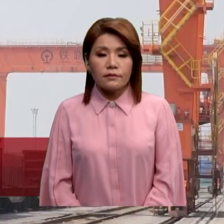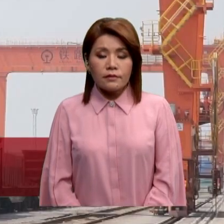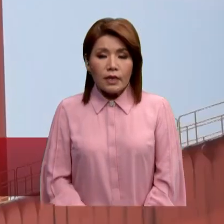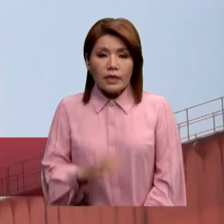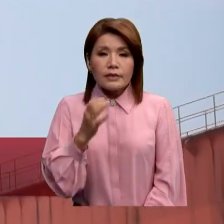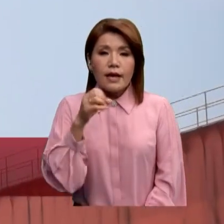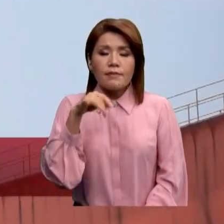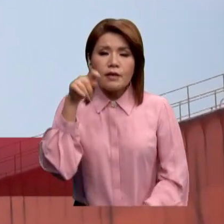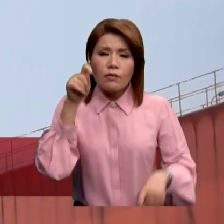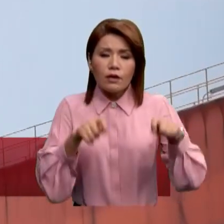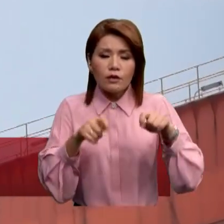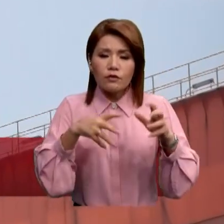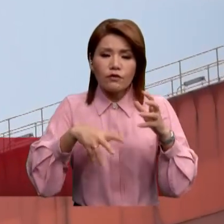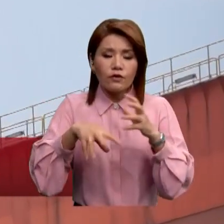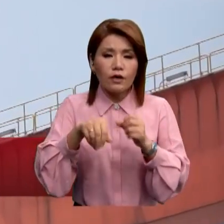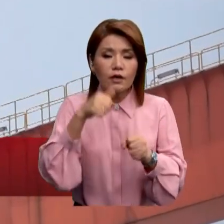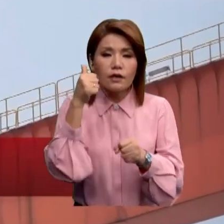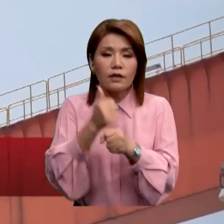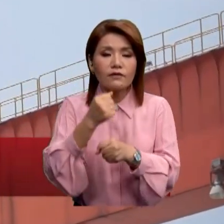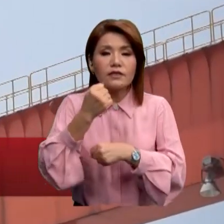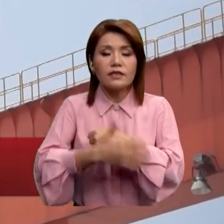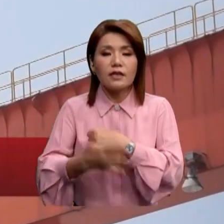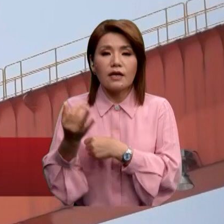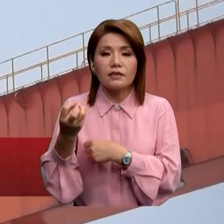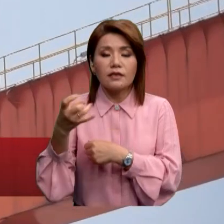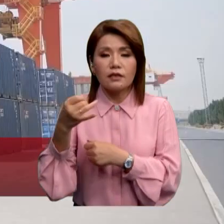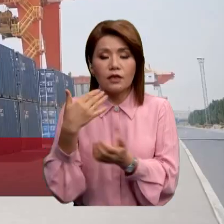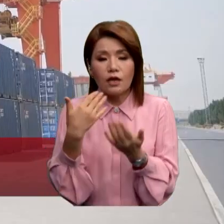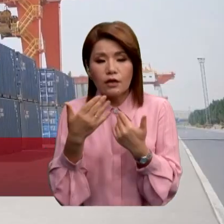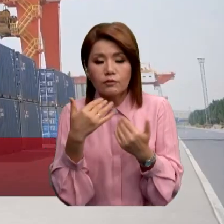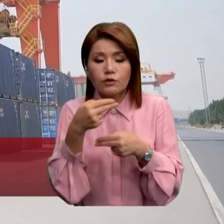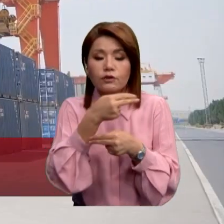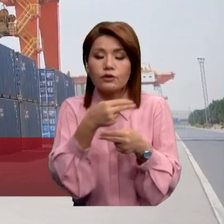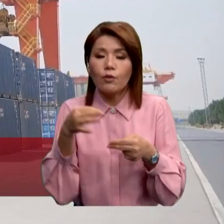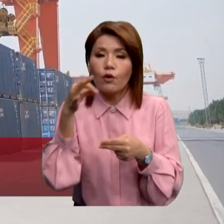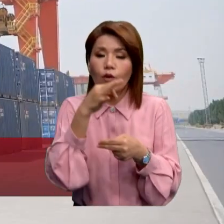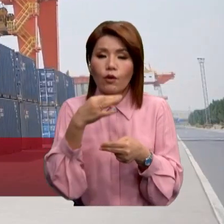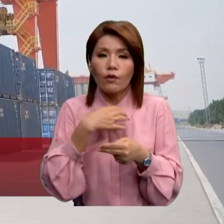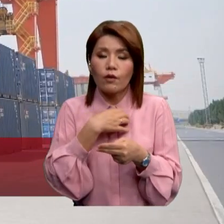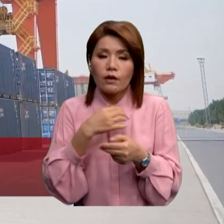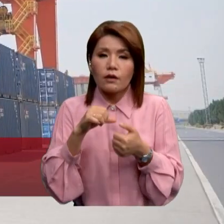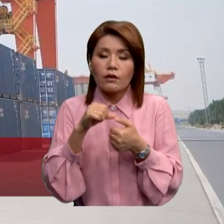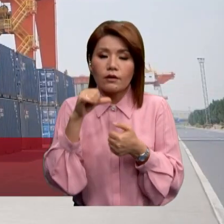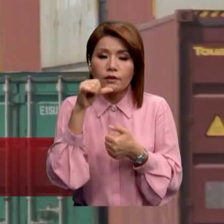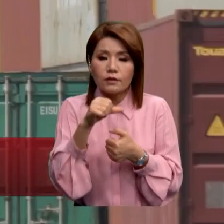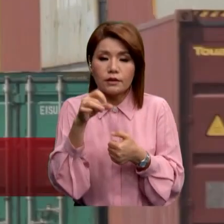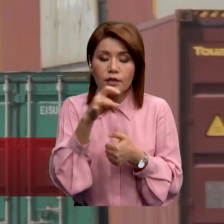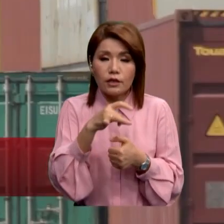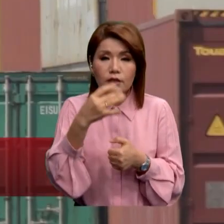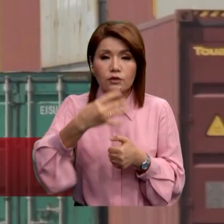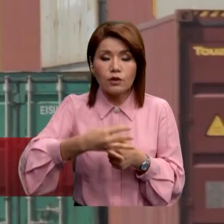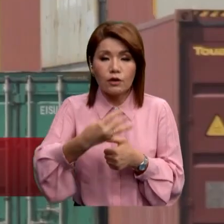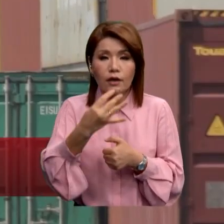Саммит в Сиане стал возможностью для глав Центральноазиатского региона обсудить вопросы, которые сейчас стоят наиболее острые в регионе. Из 40